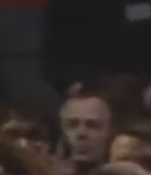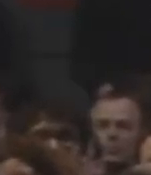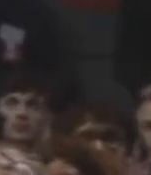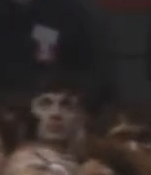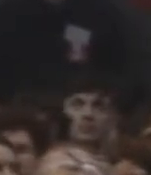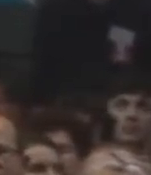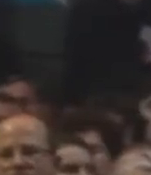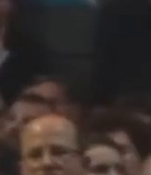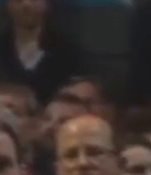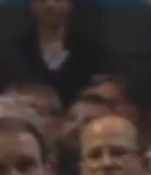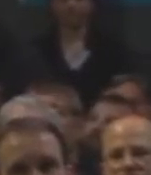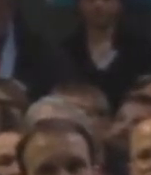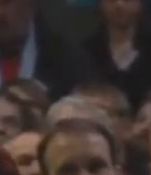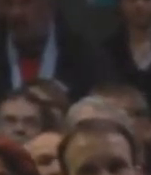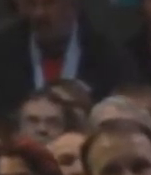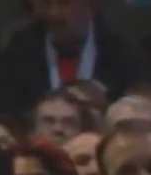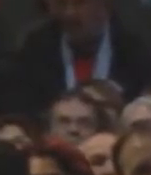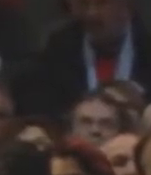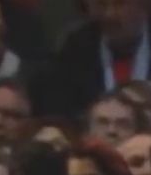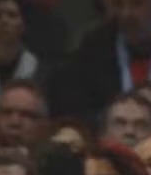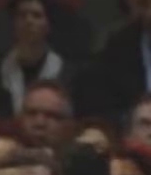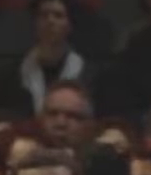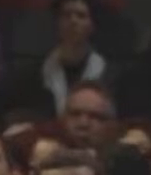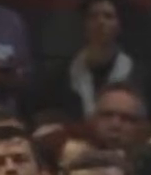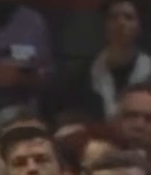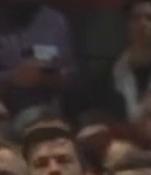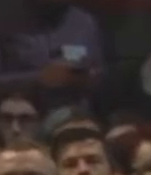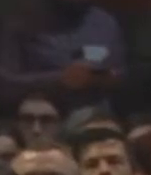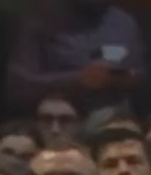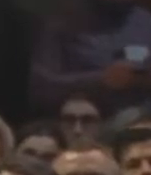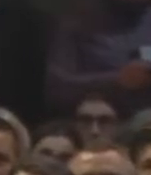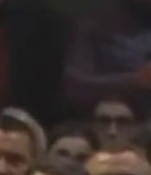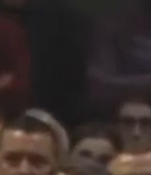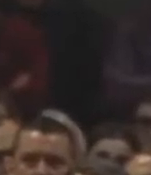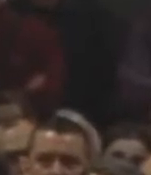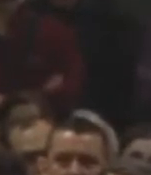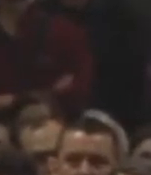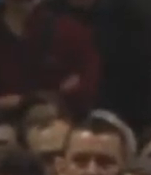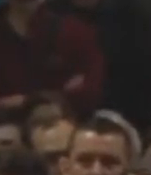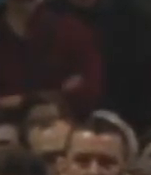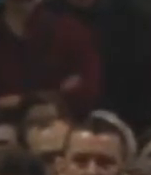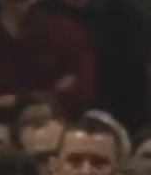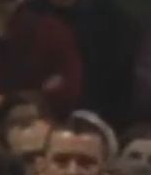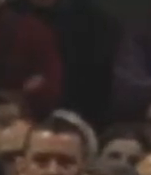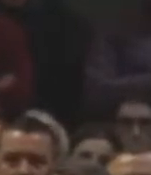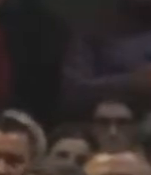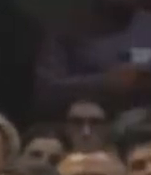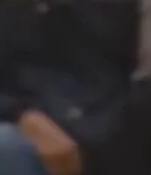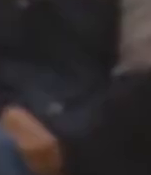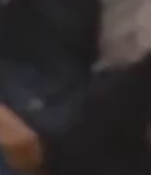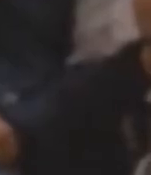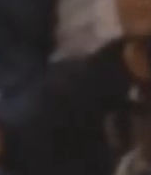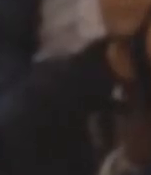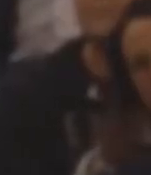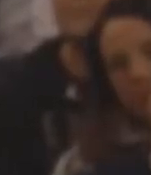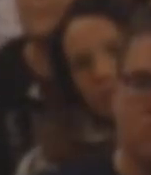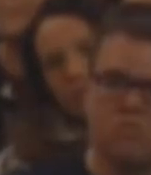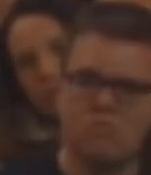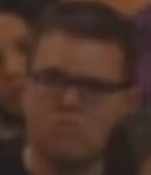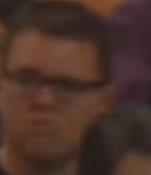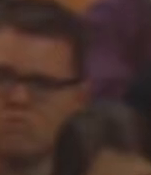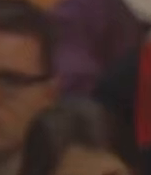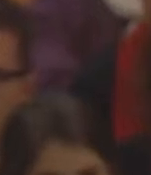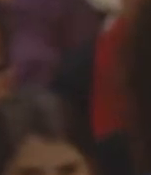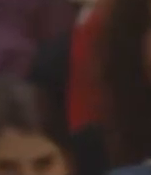veut la vendre. Eh bien, ce droit de préemption, nous ne l'avons jamais vu arriver. Eh bien, ce sera à nous de le dire en votant.